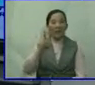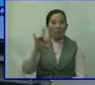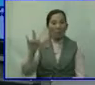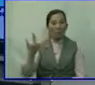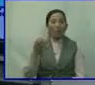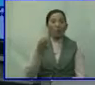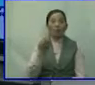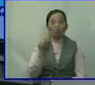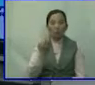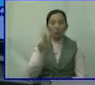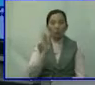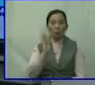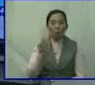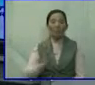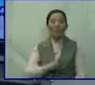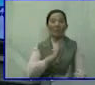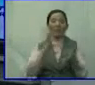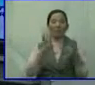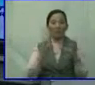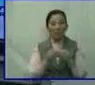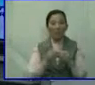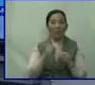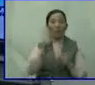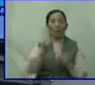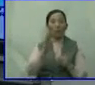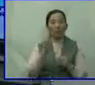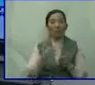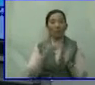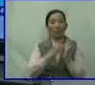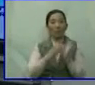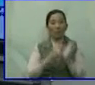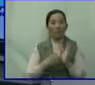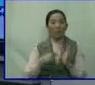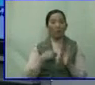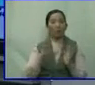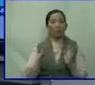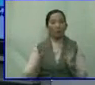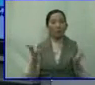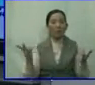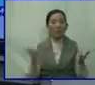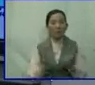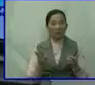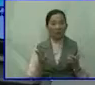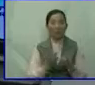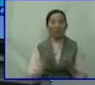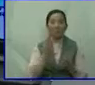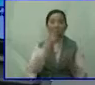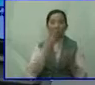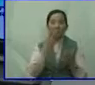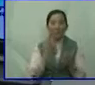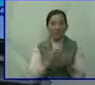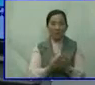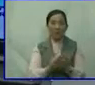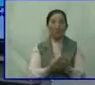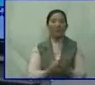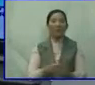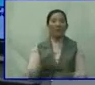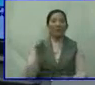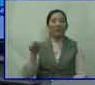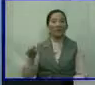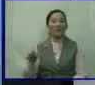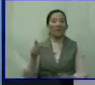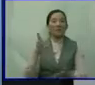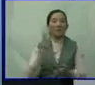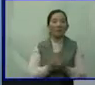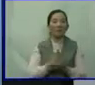пройдем статистику, и тогда нам эти диаграммы понадобятся. Посмотрите, здесь